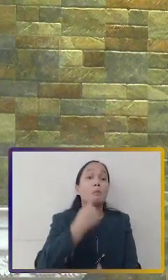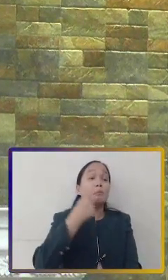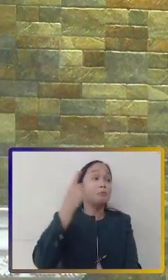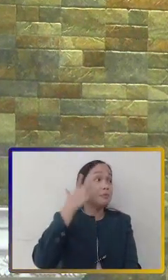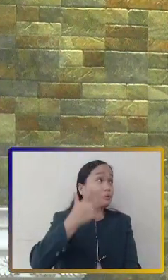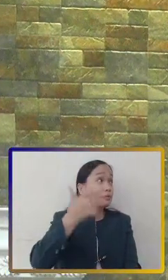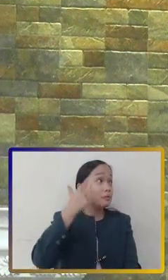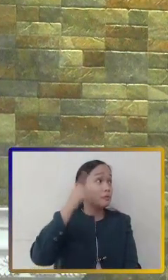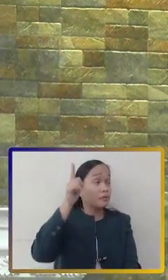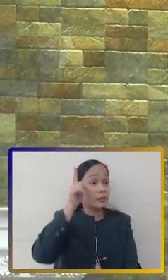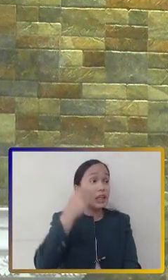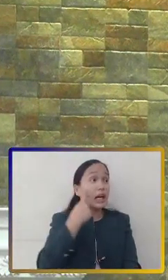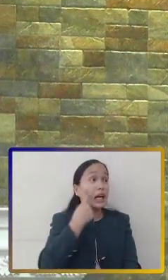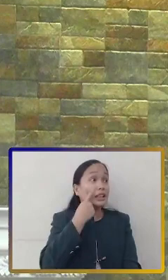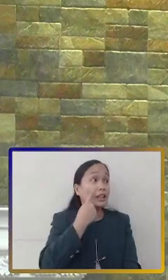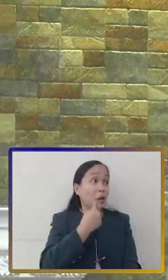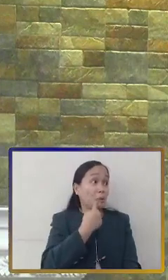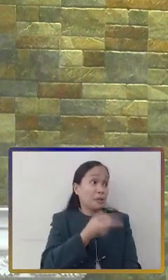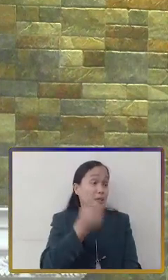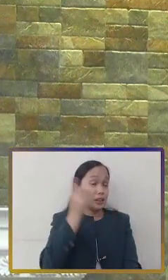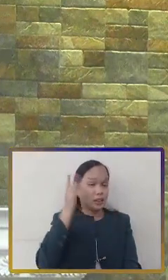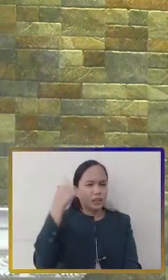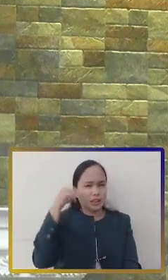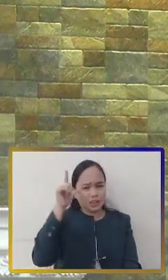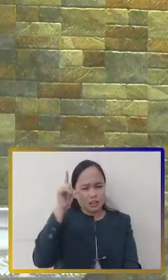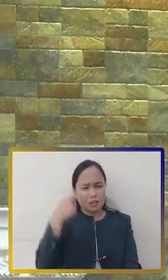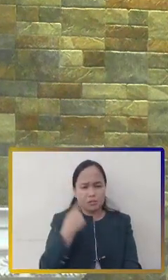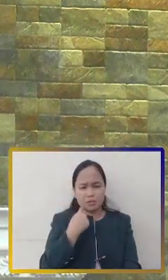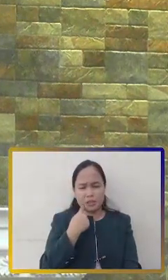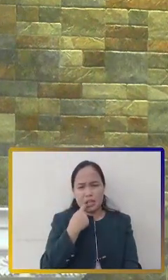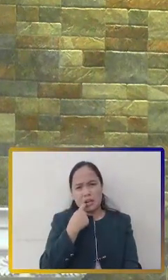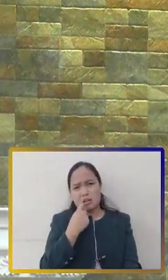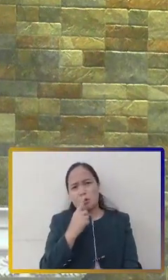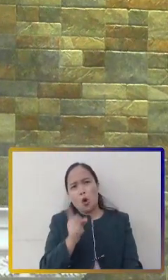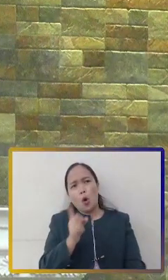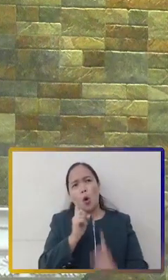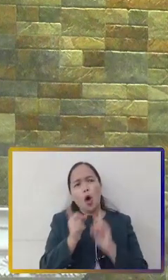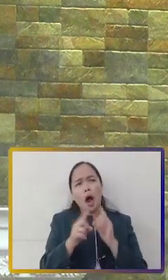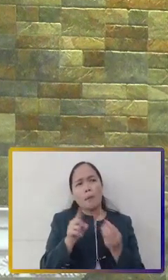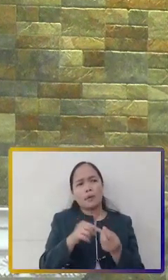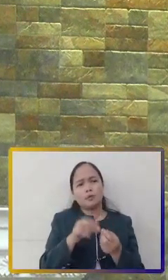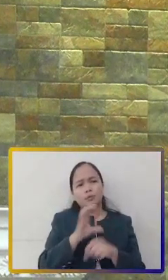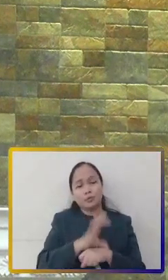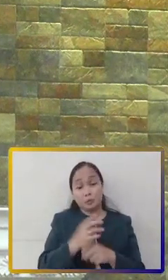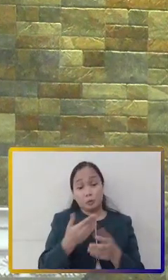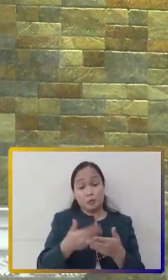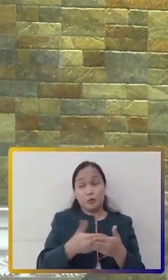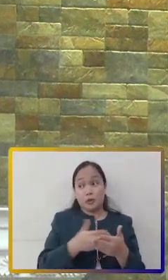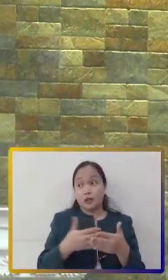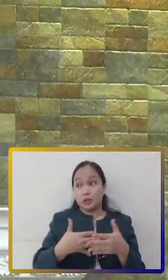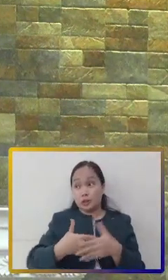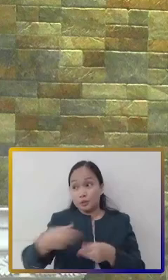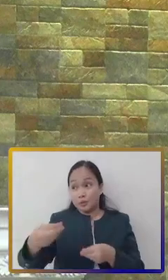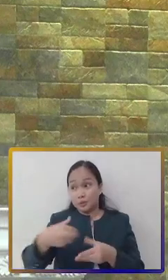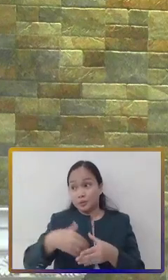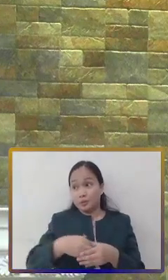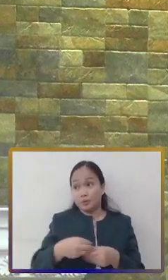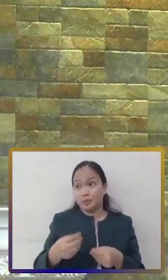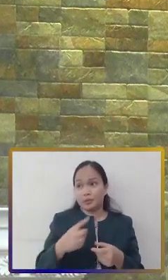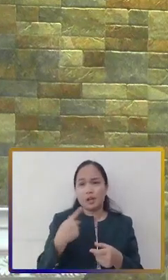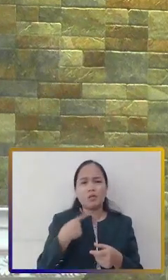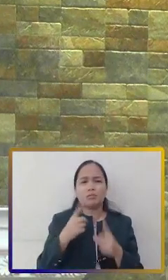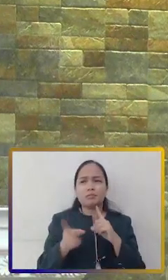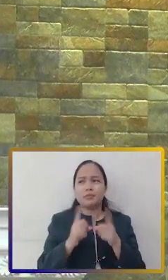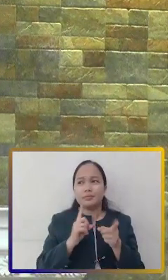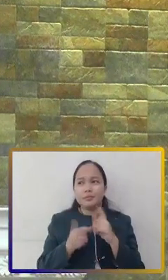Pastor Hill kanina, may pinag-uusapan ko kami something about the church, bago kami mag-iwiwalay na si Roy dito sa labas, pinag-uusapan po namin, sabi